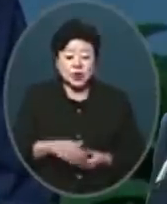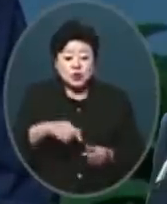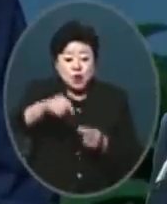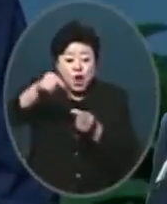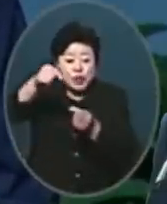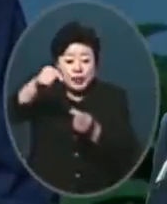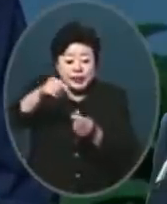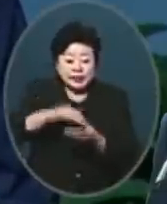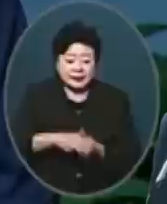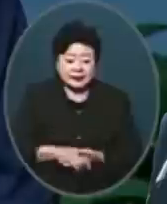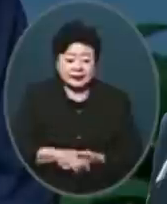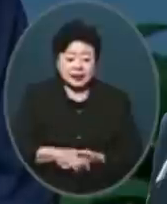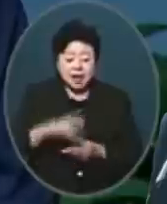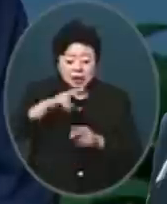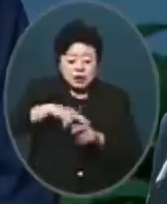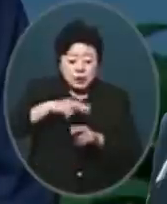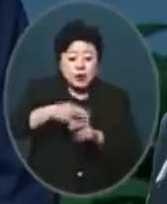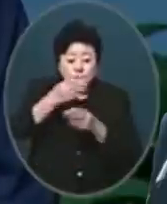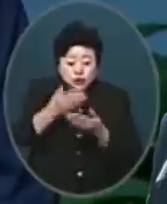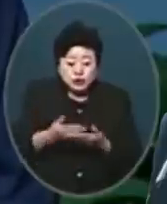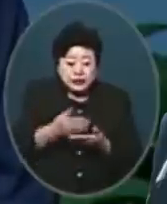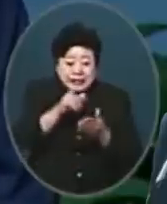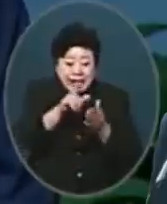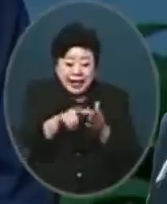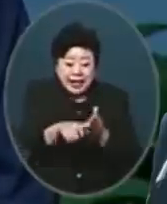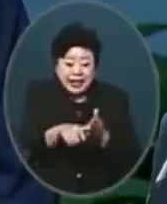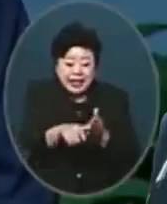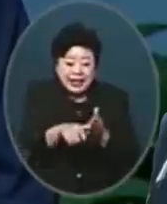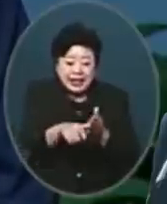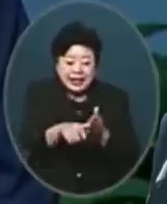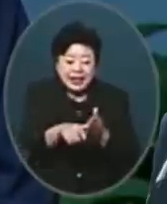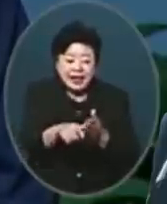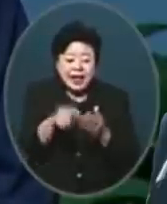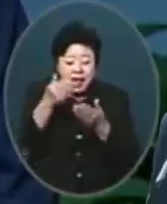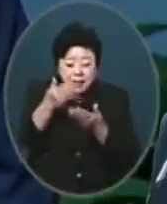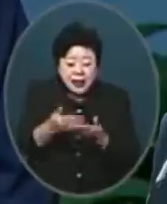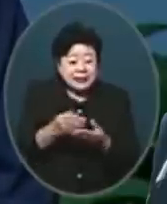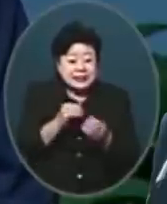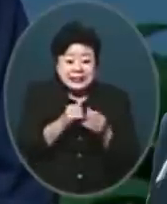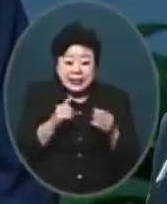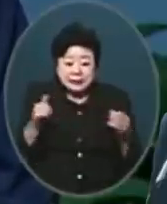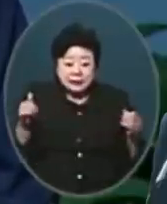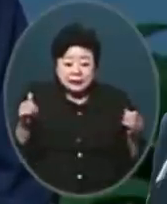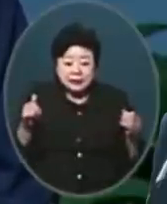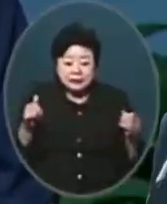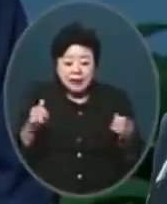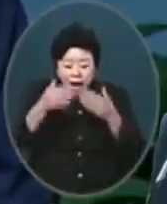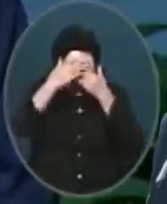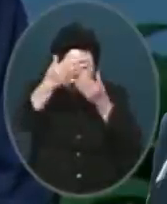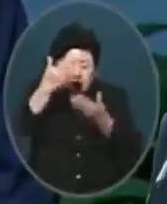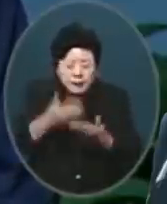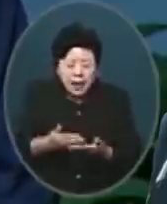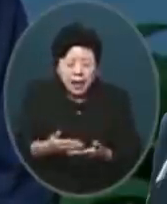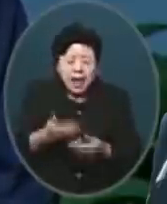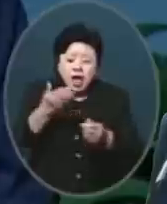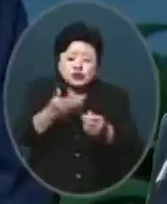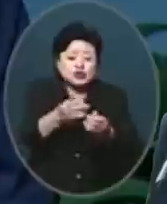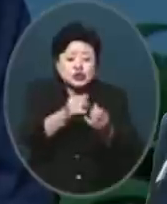구원을 선물로 주실 때 받는 사람은 공짜로 받지만 주는